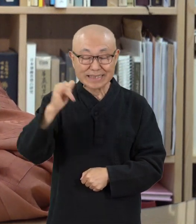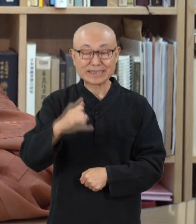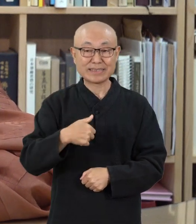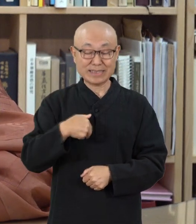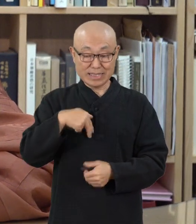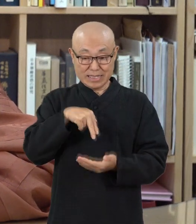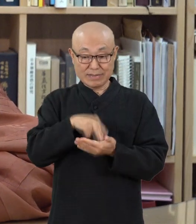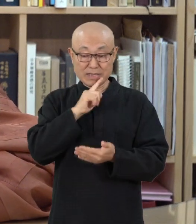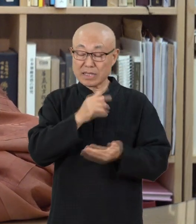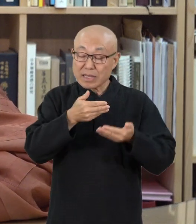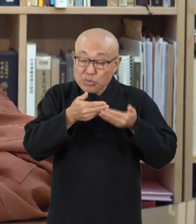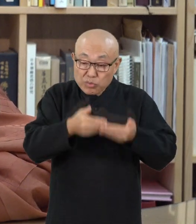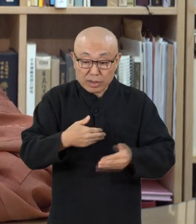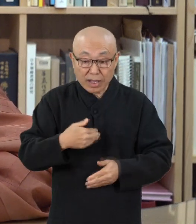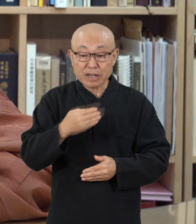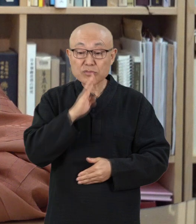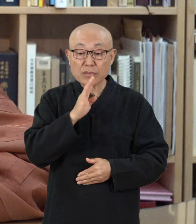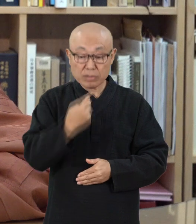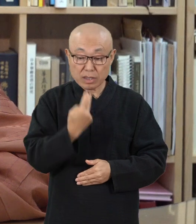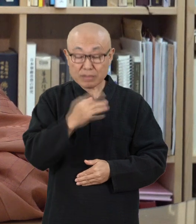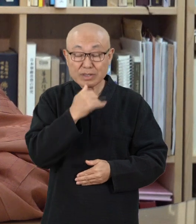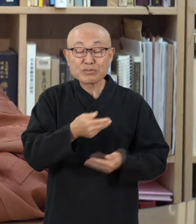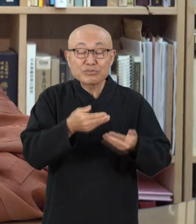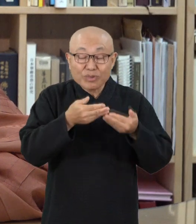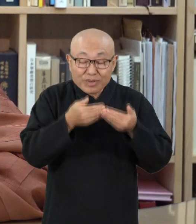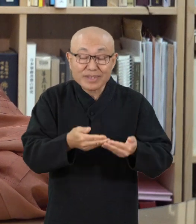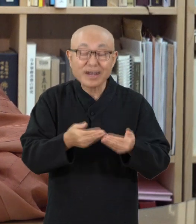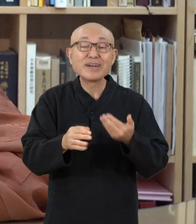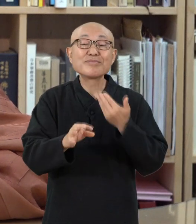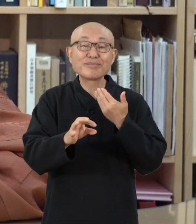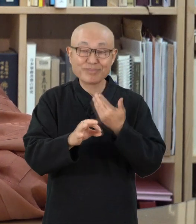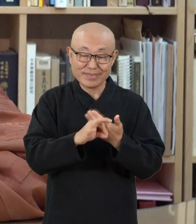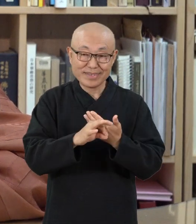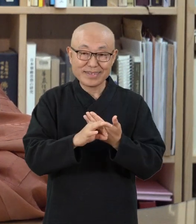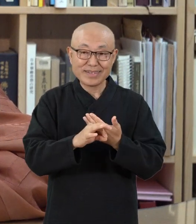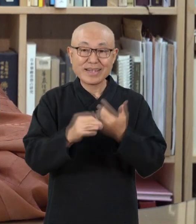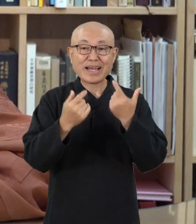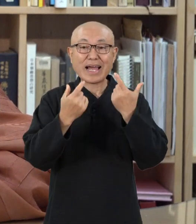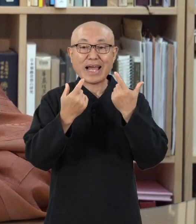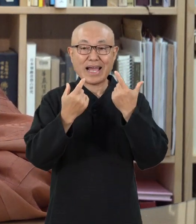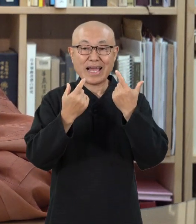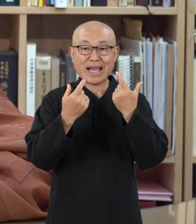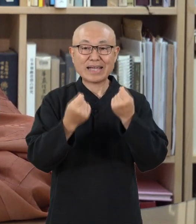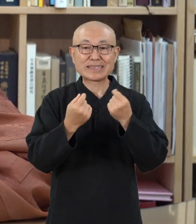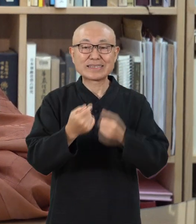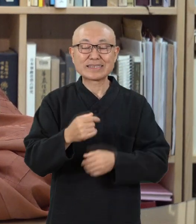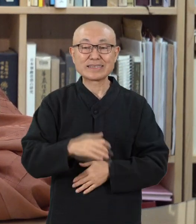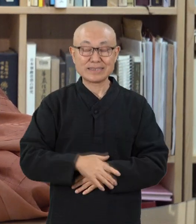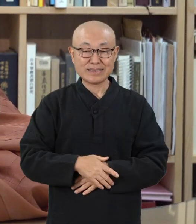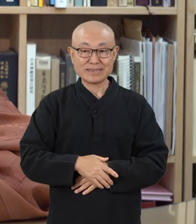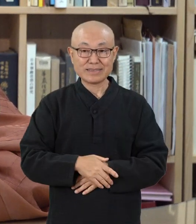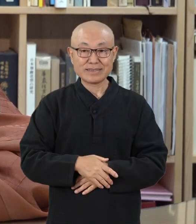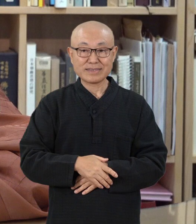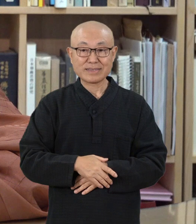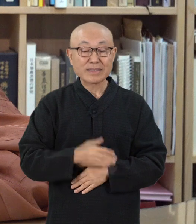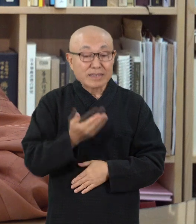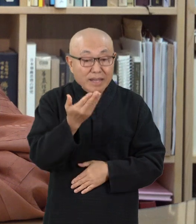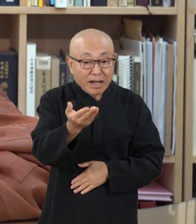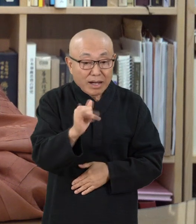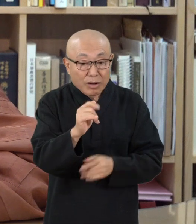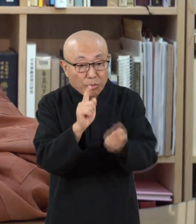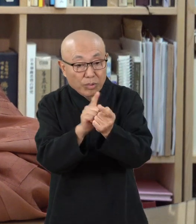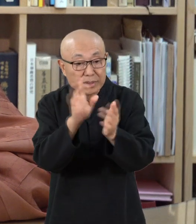그렇게 소중하다, 나의 생명이, 그러면은 이러한 그 자타불이의 사상에서 상대방을 볼